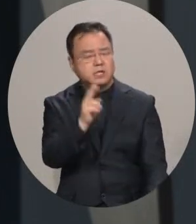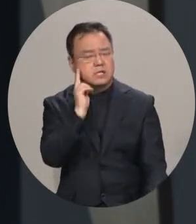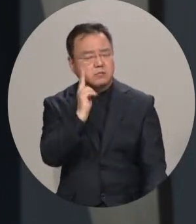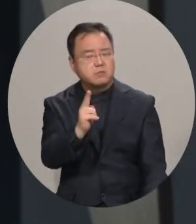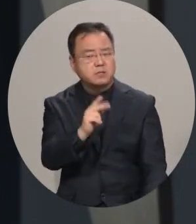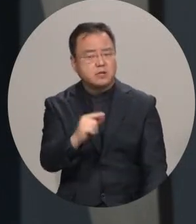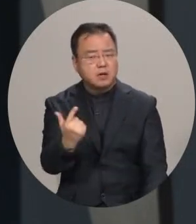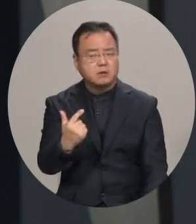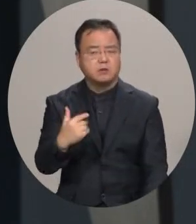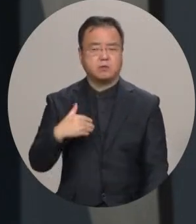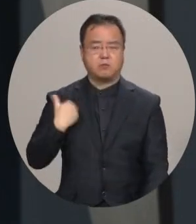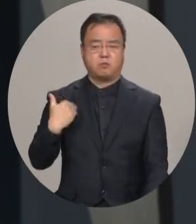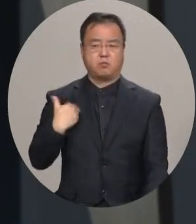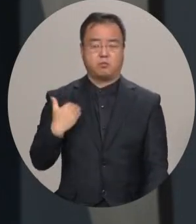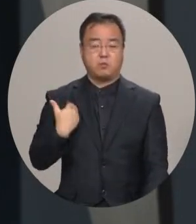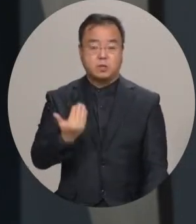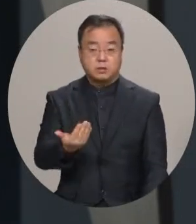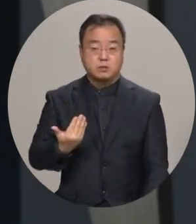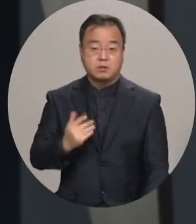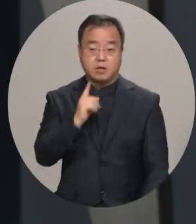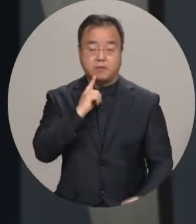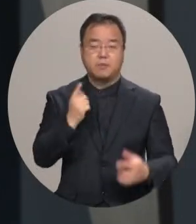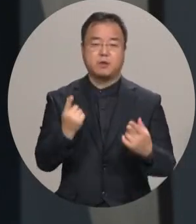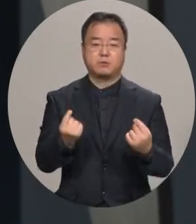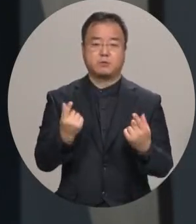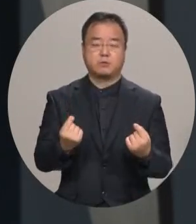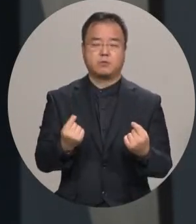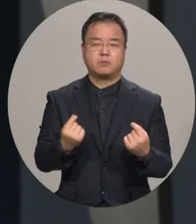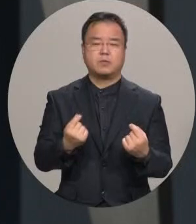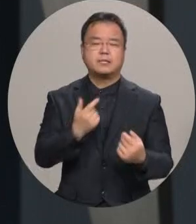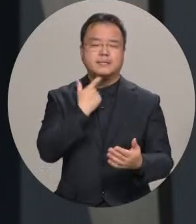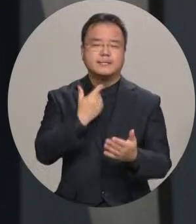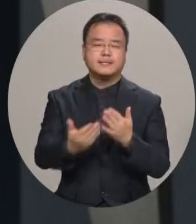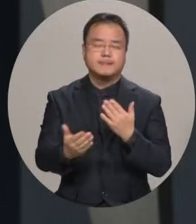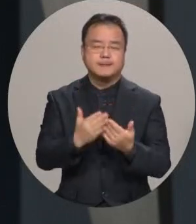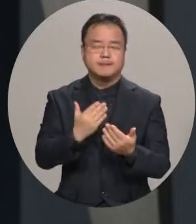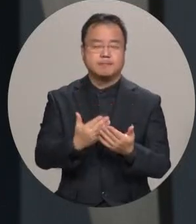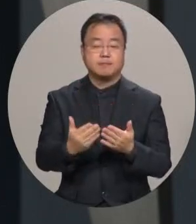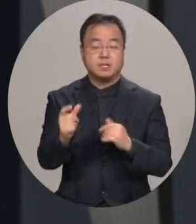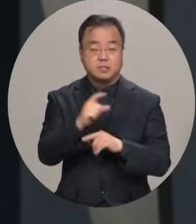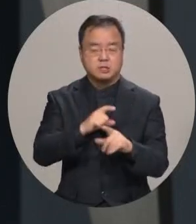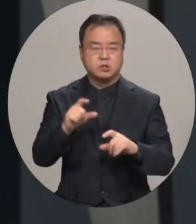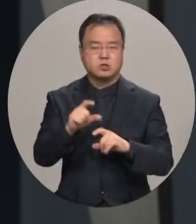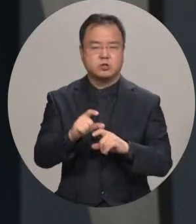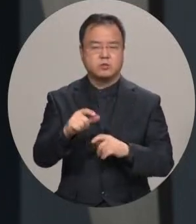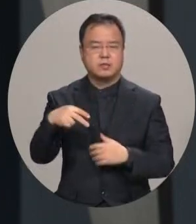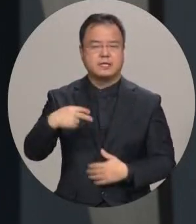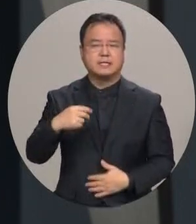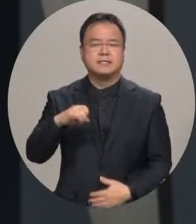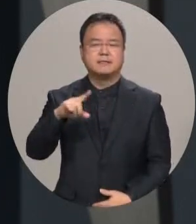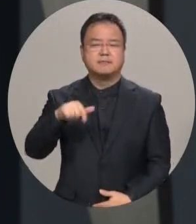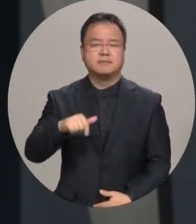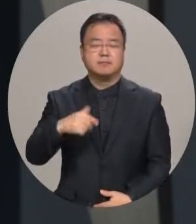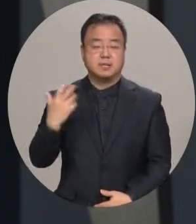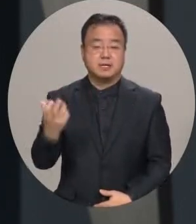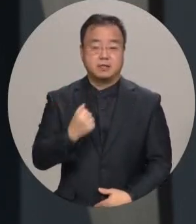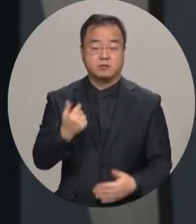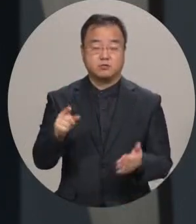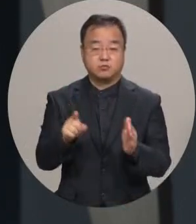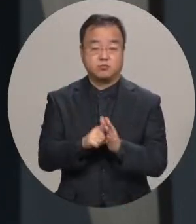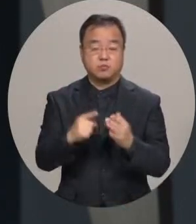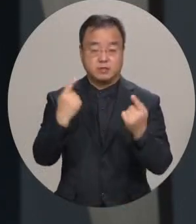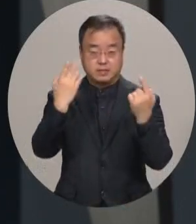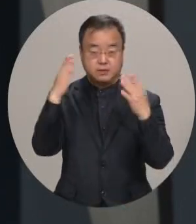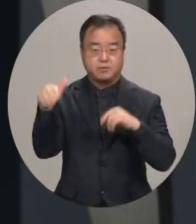보기가 어려운데요. 아까도 말씀드렸듯이 만약 고스펙을 갖추려면 예를 들면 대학에 다니다가 휴학을